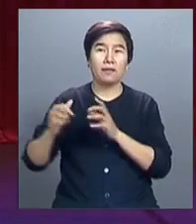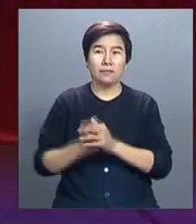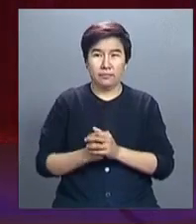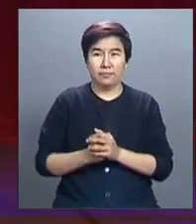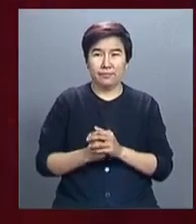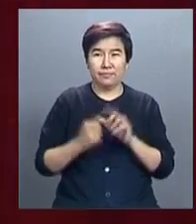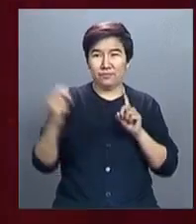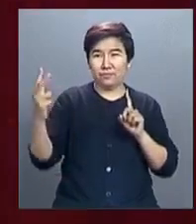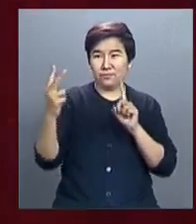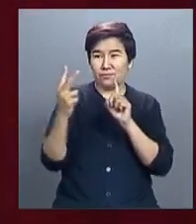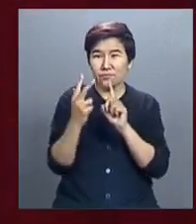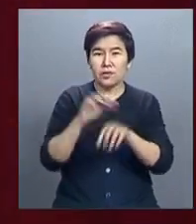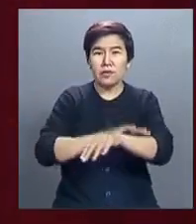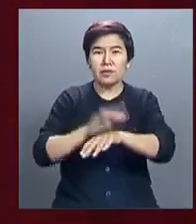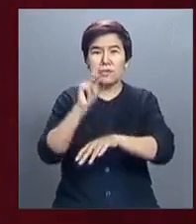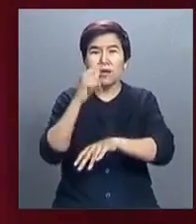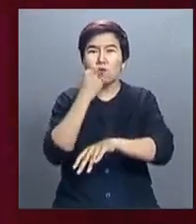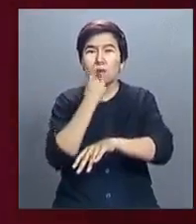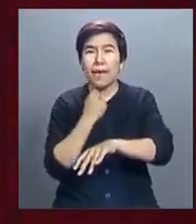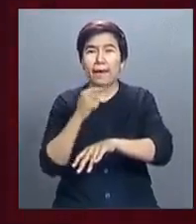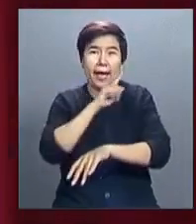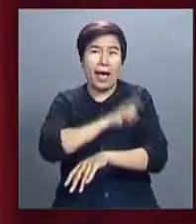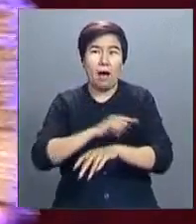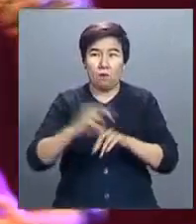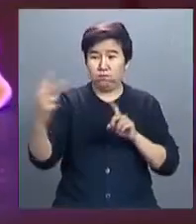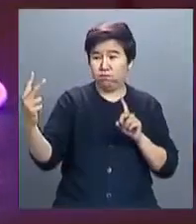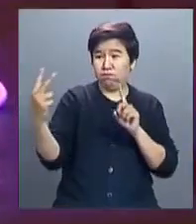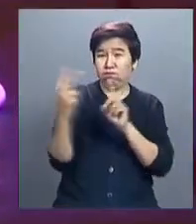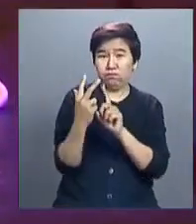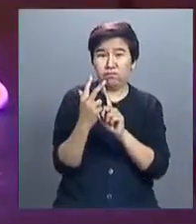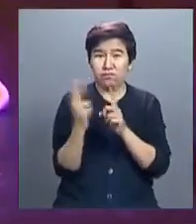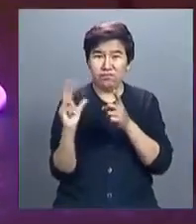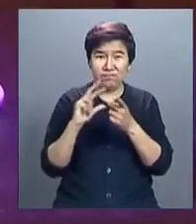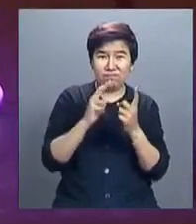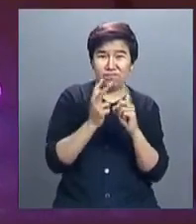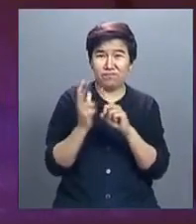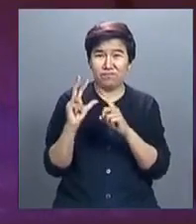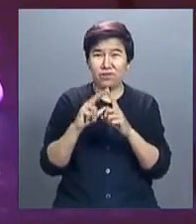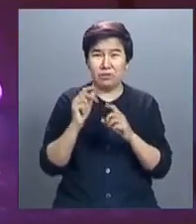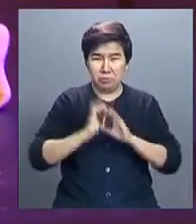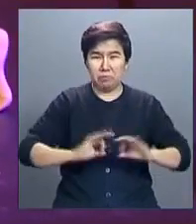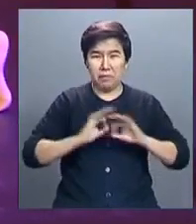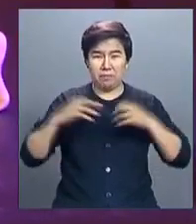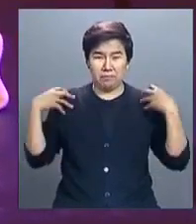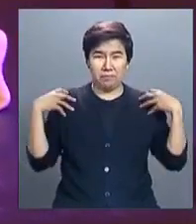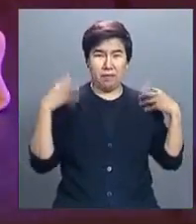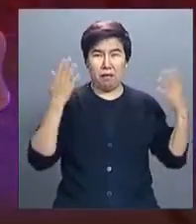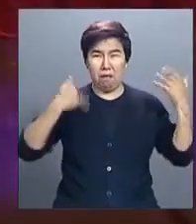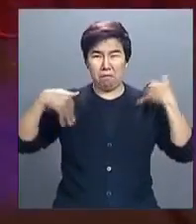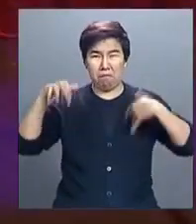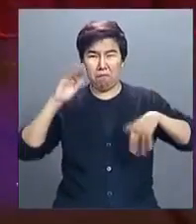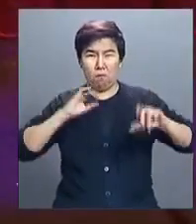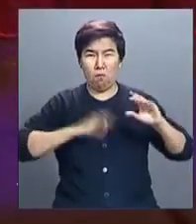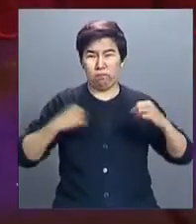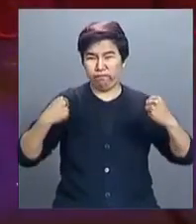สุครีพหัวใจสำคัญของฉากนี้คือนักแสดงโขนต้องแสดงกระบวนท่ารำที่สื่อถึงพละกำลัง